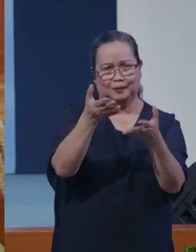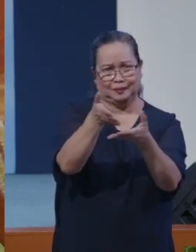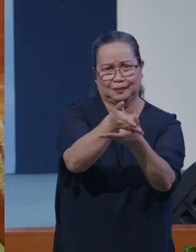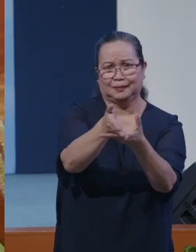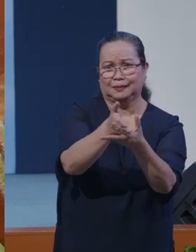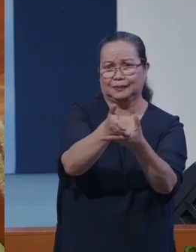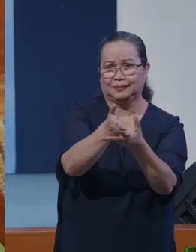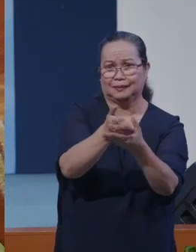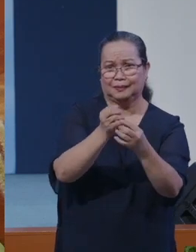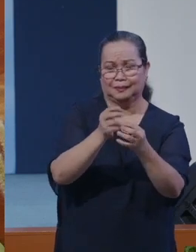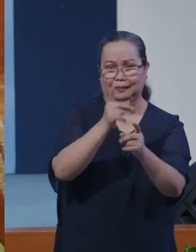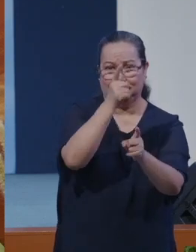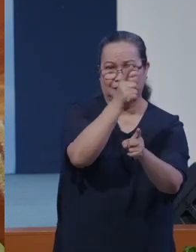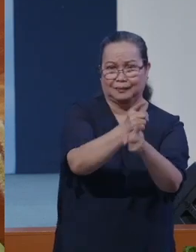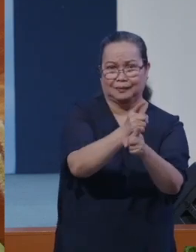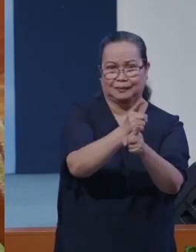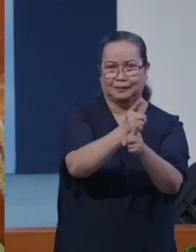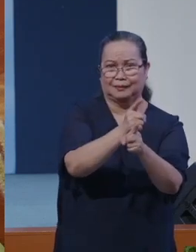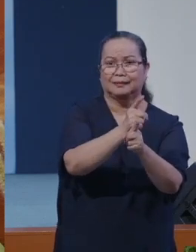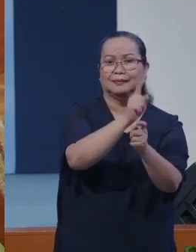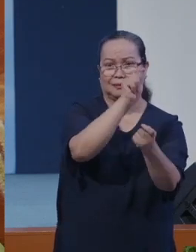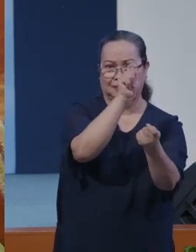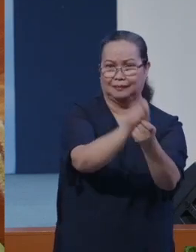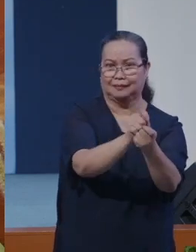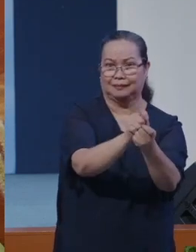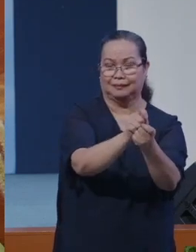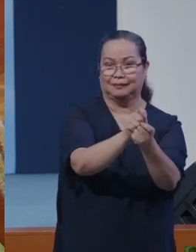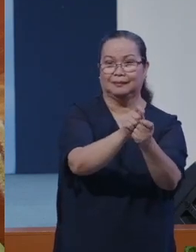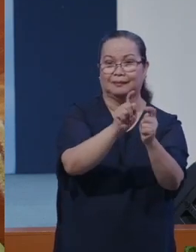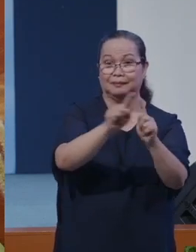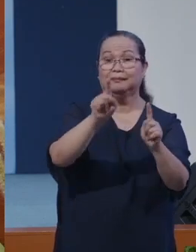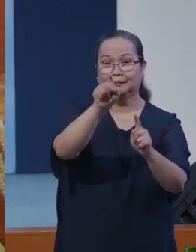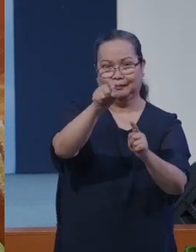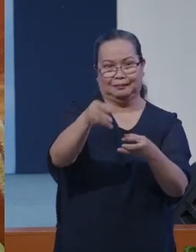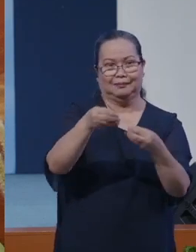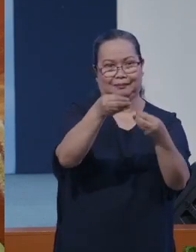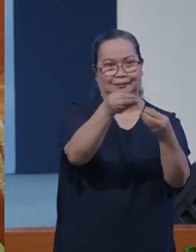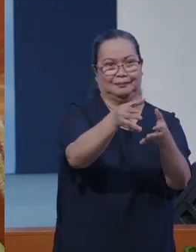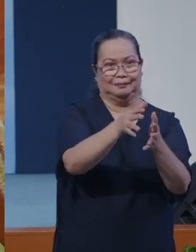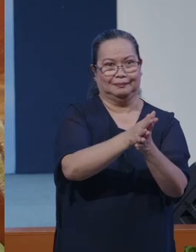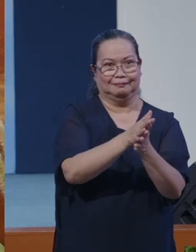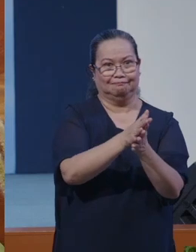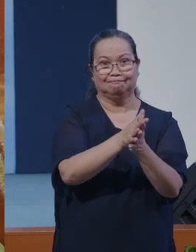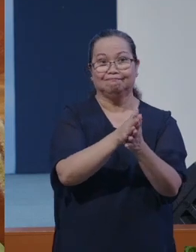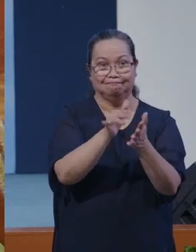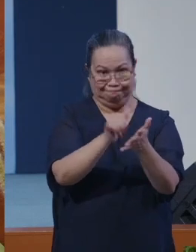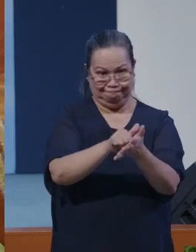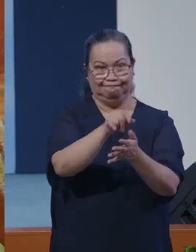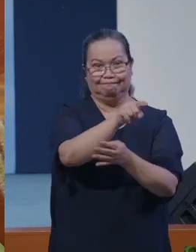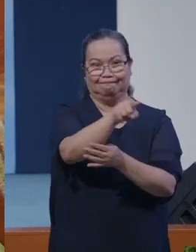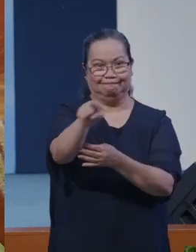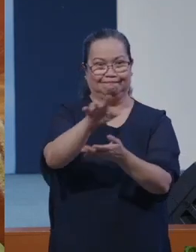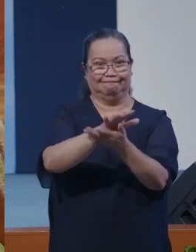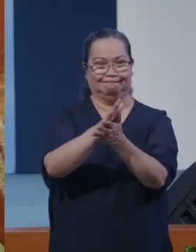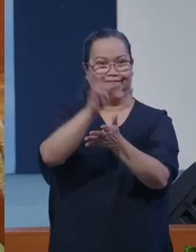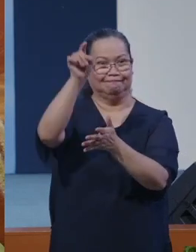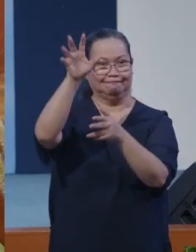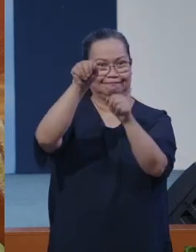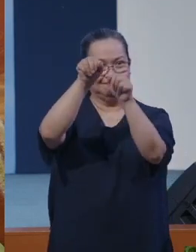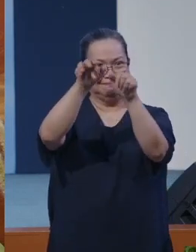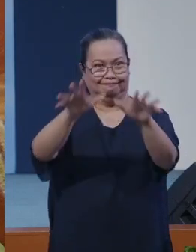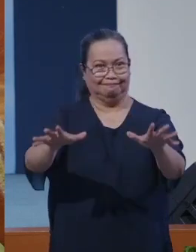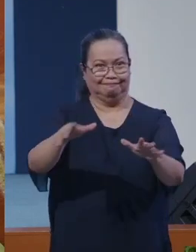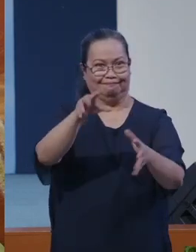sapat, magbigay ng tama, pero magbigay. Ganyan po kayo pagyayamanin ng